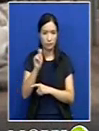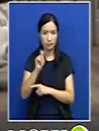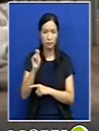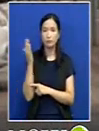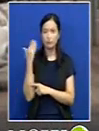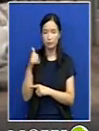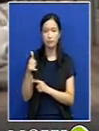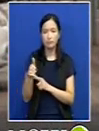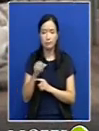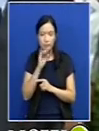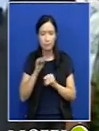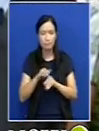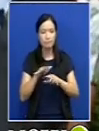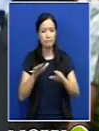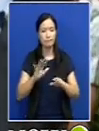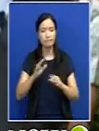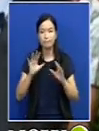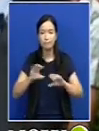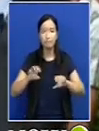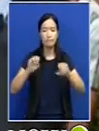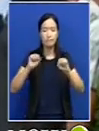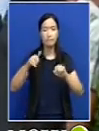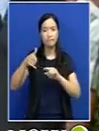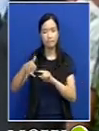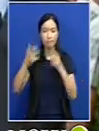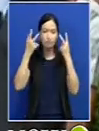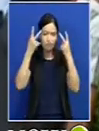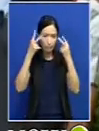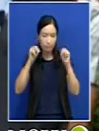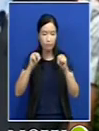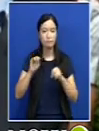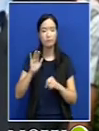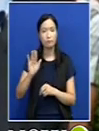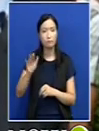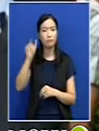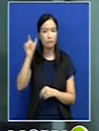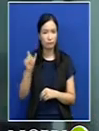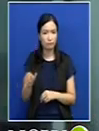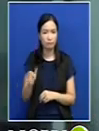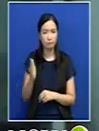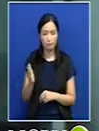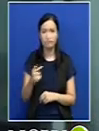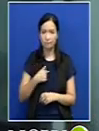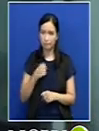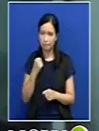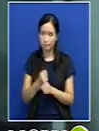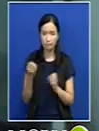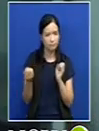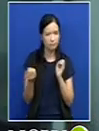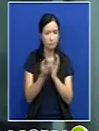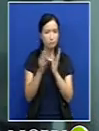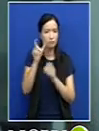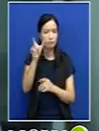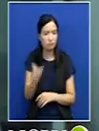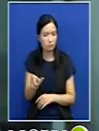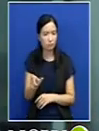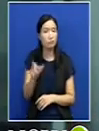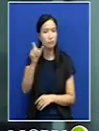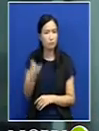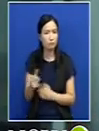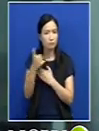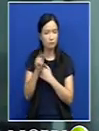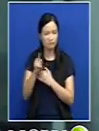ยเขาประกาศท้าทายประธานาธิบดีฟรองโซอัลลองและนายกรัฐมนตรีมานูเอลวาลส์ว่าจะทำลายฝรั่งเศสและจะทำให้ฝ